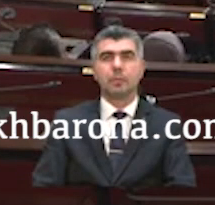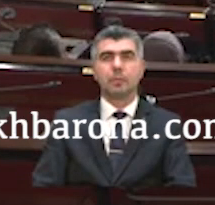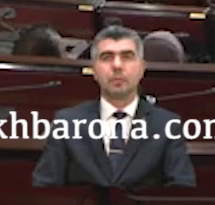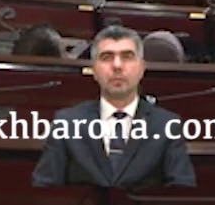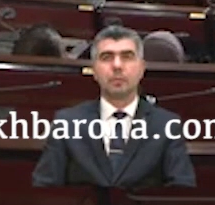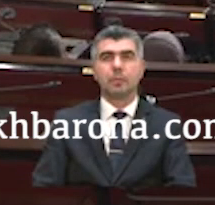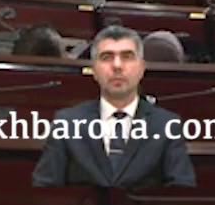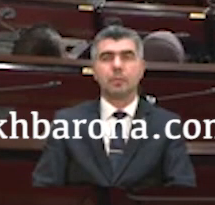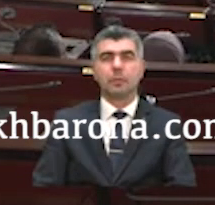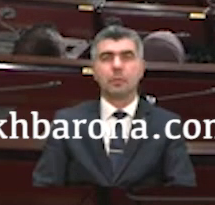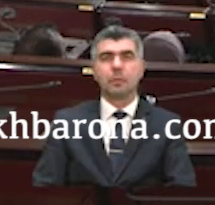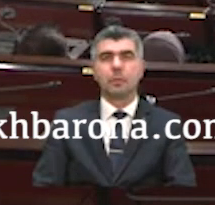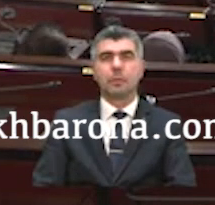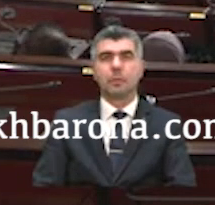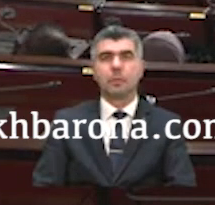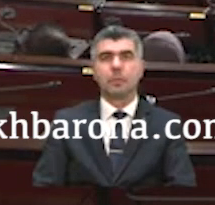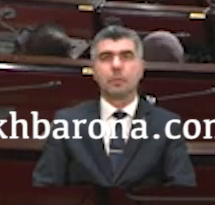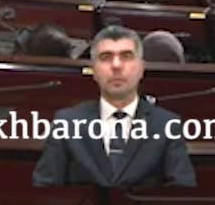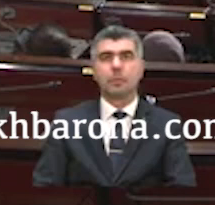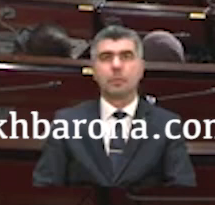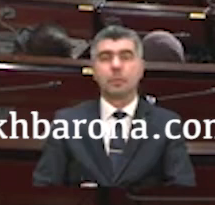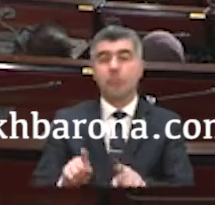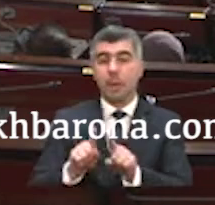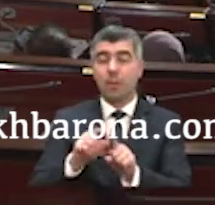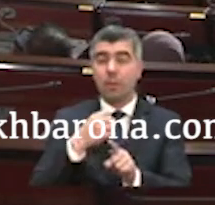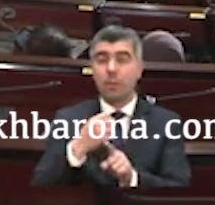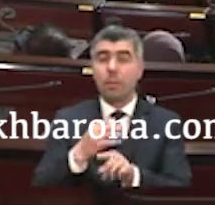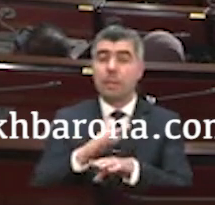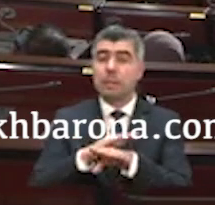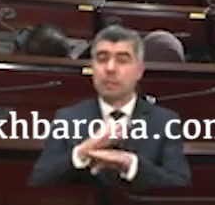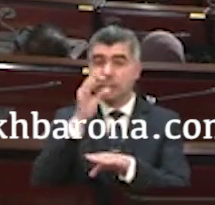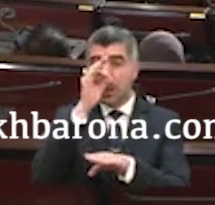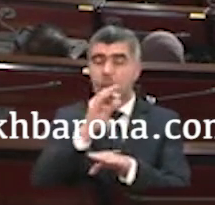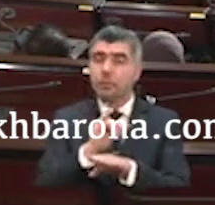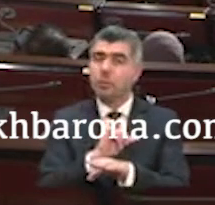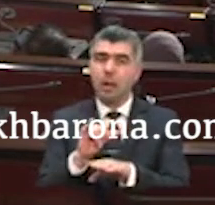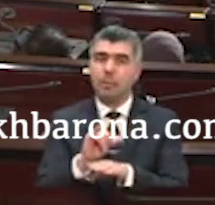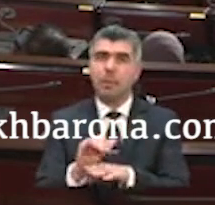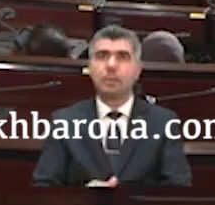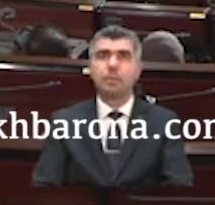نتكلم انا وشوف انا كنهضر معك والله ما كندير معك السياسه كنهضر معك